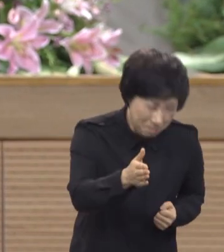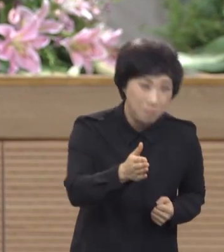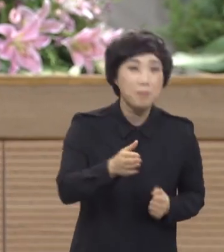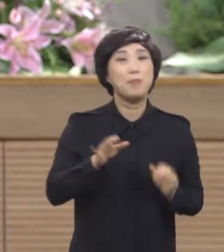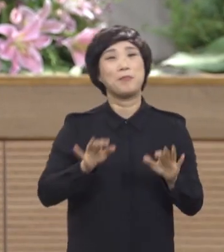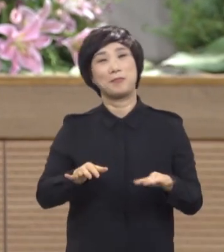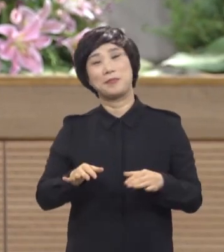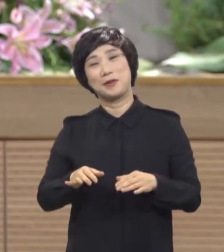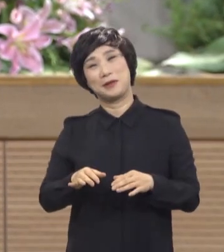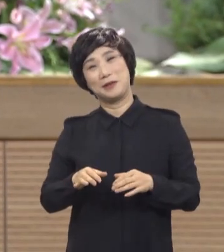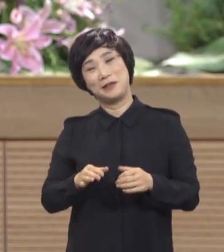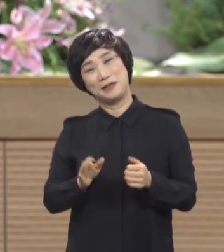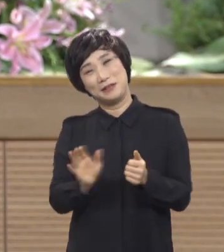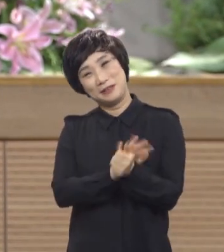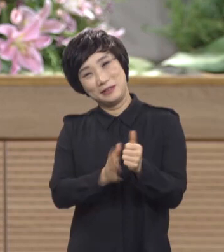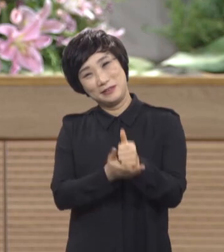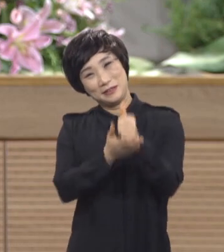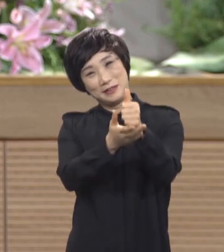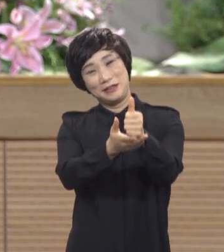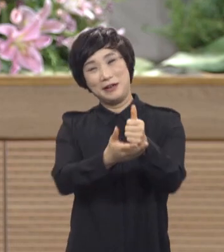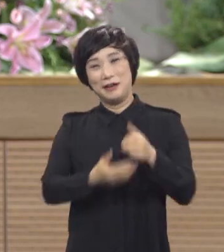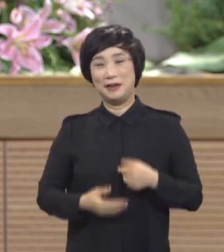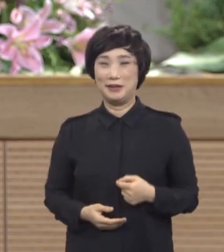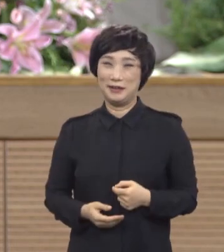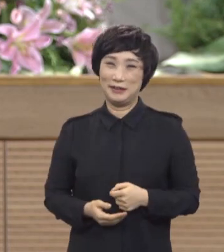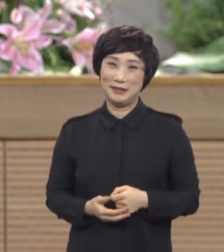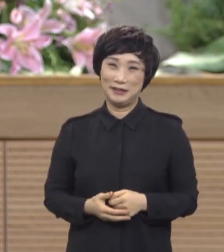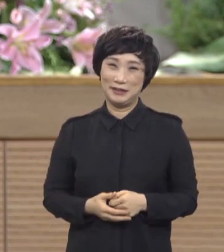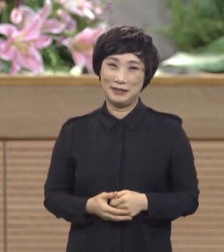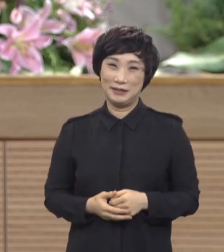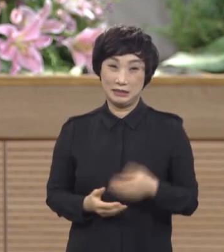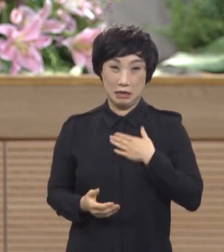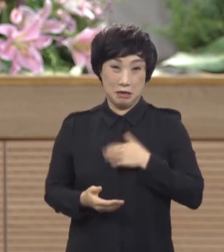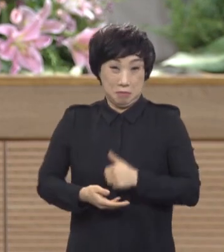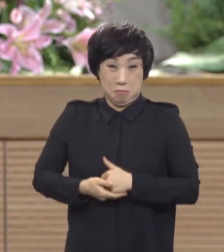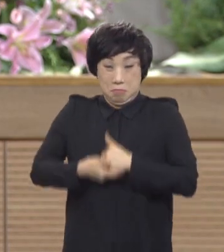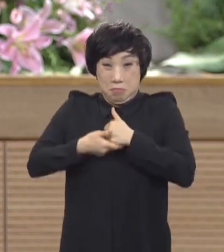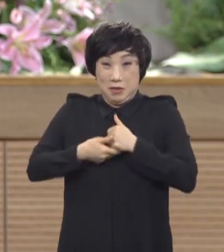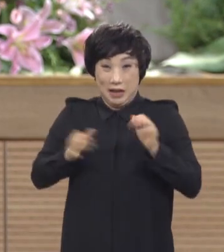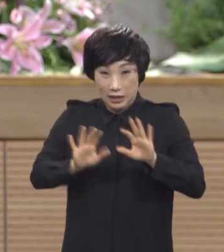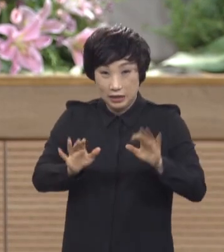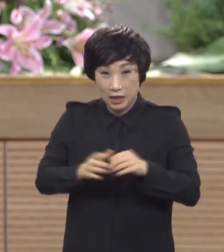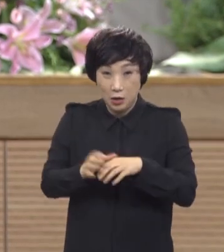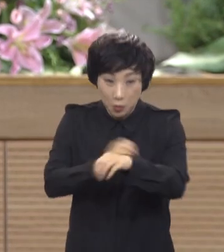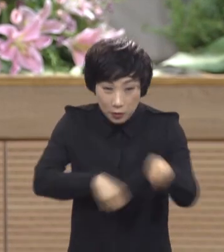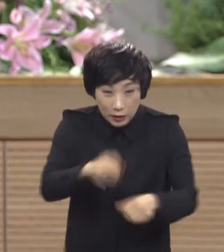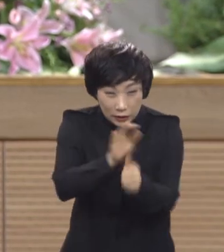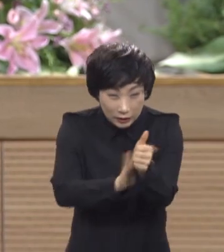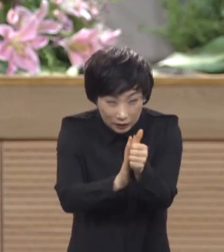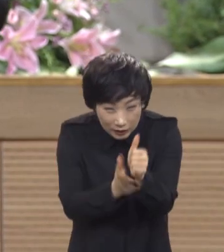이 대접이라는 것은 대접 받는 재미가 아니라 대접하는 재미로 살아야 한다